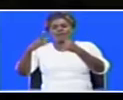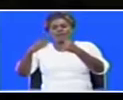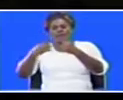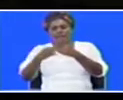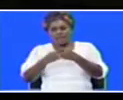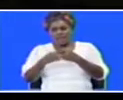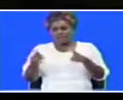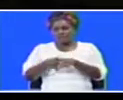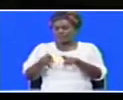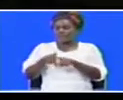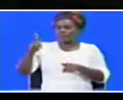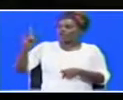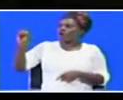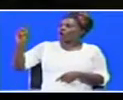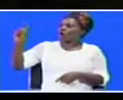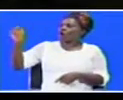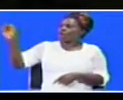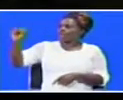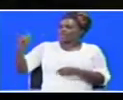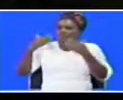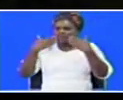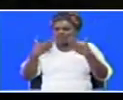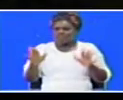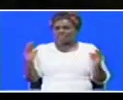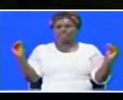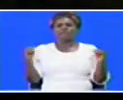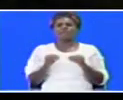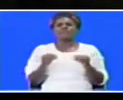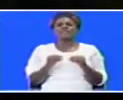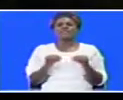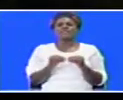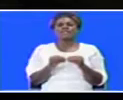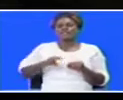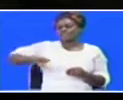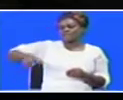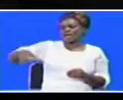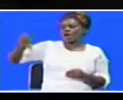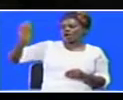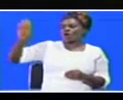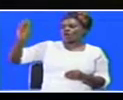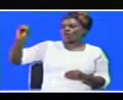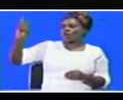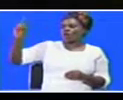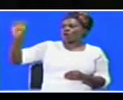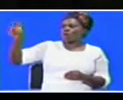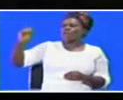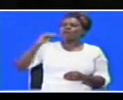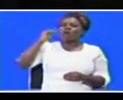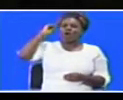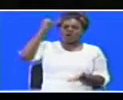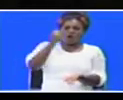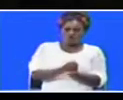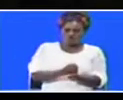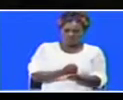Dr. Julius Kones dakika chache zilizopita amekamilisha mkutano wake katika mji wa Bomet ambao ndio makao makuu ya jimbo la